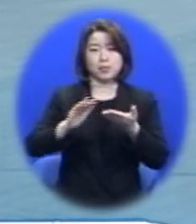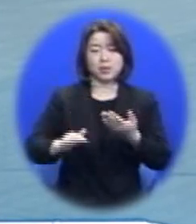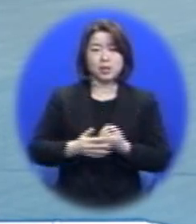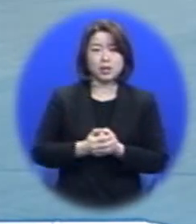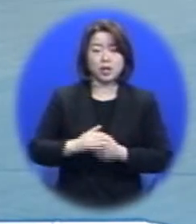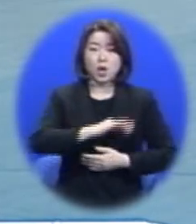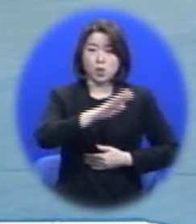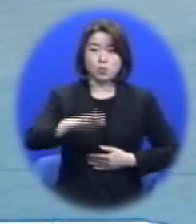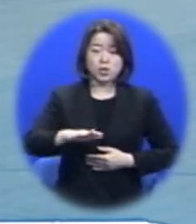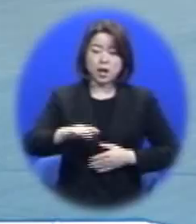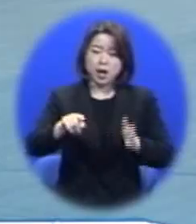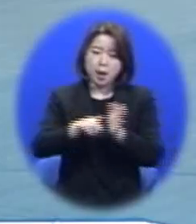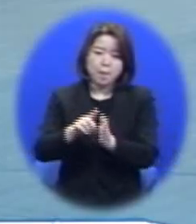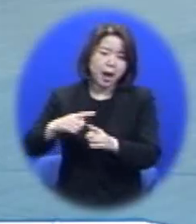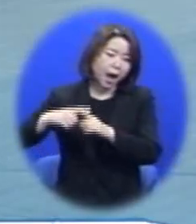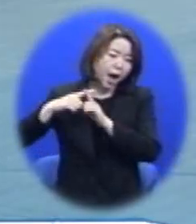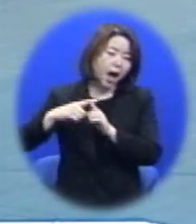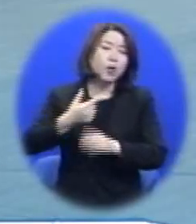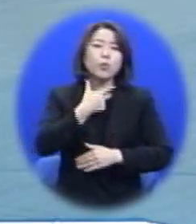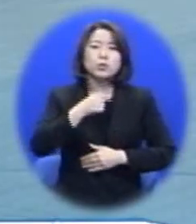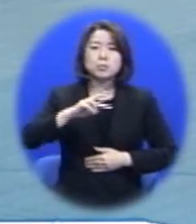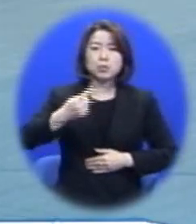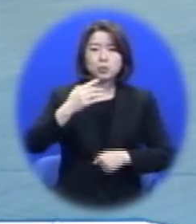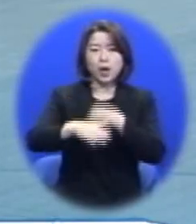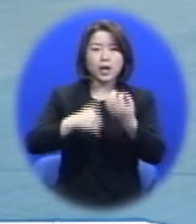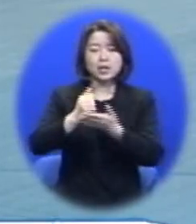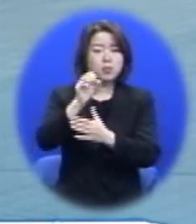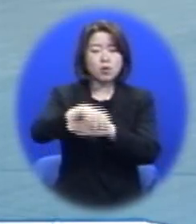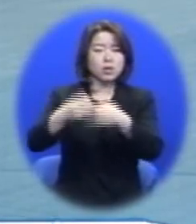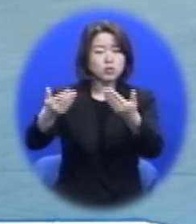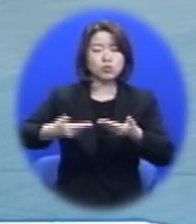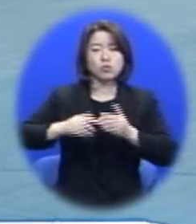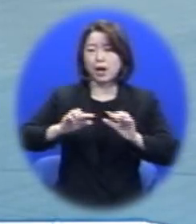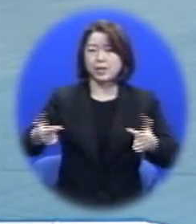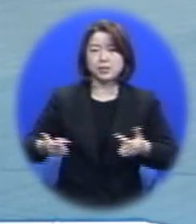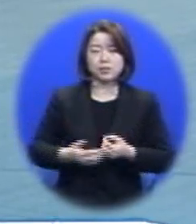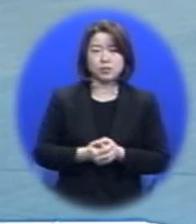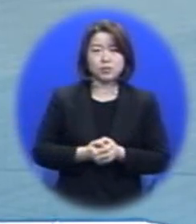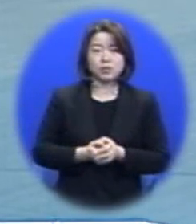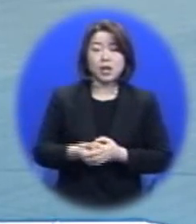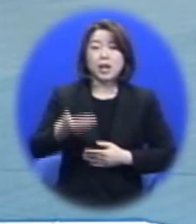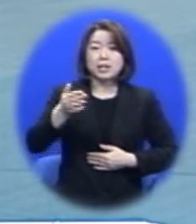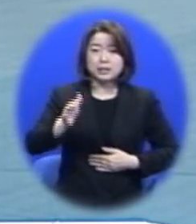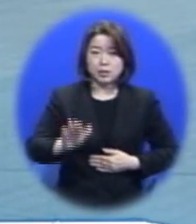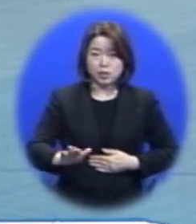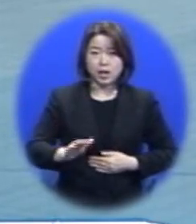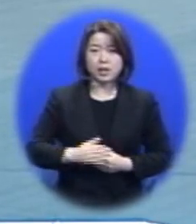우리가 순교하고 싶다고 해서 하나님이 허락해 주시는 것도 아닙니다. 그러나